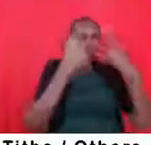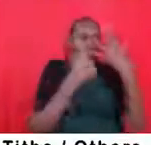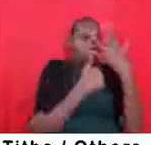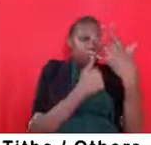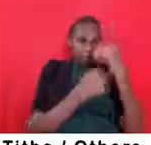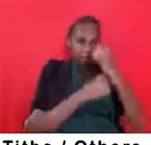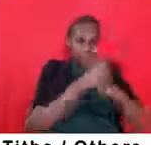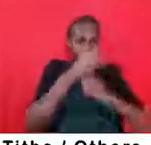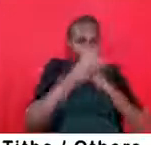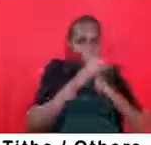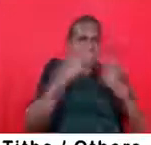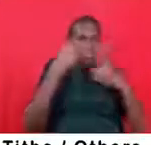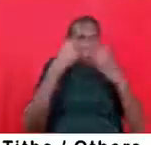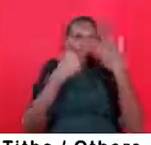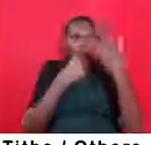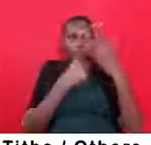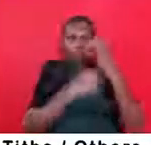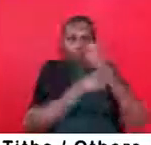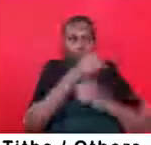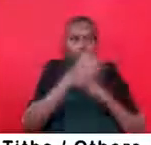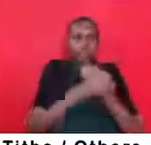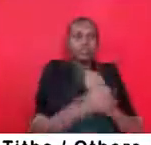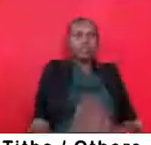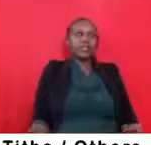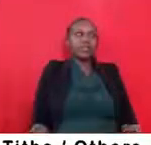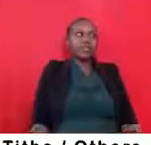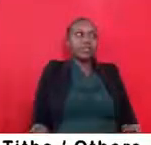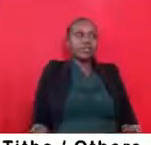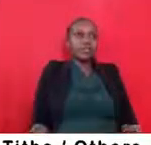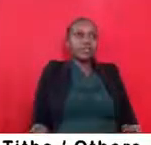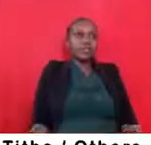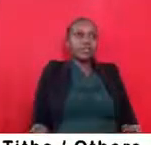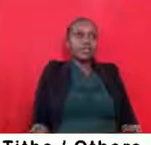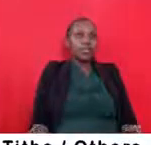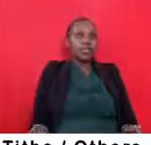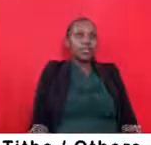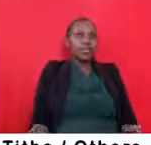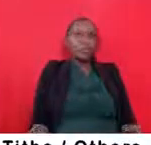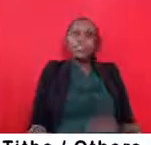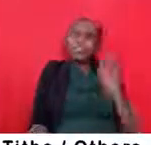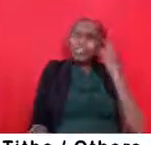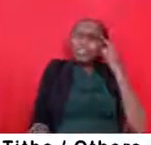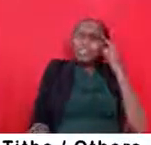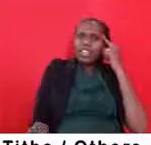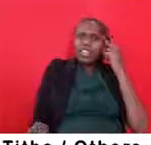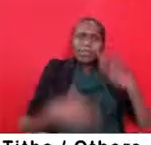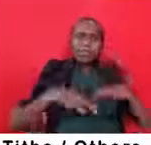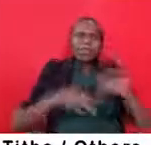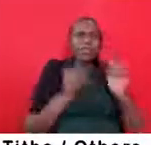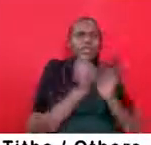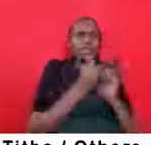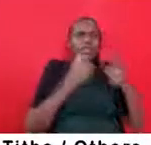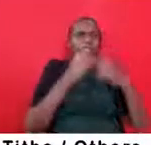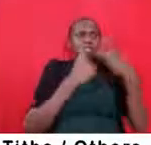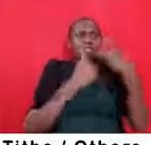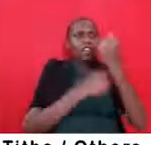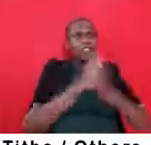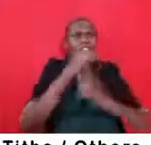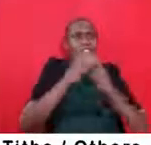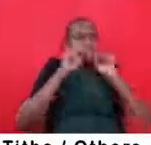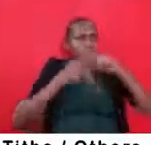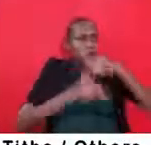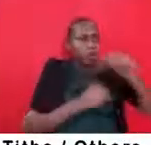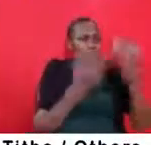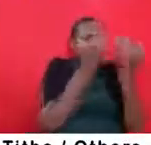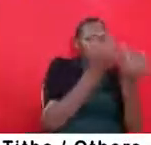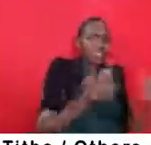75. Miaka ngapi? 75. Sasa mtu wa 75 anaendanga Sunday school.